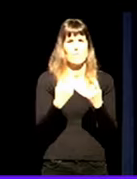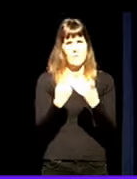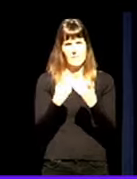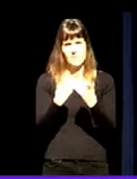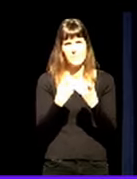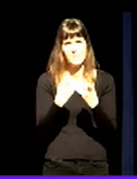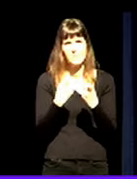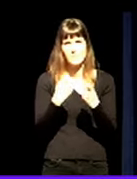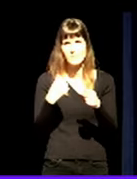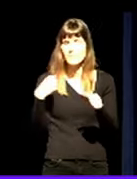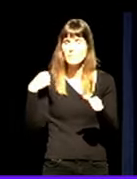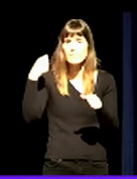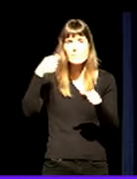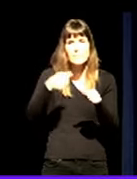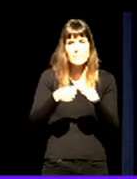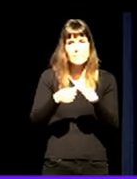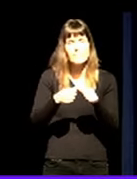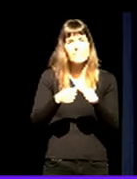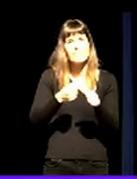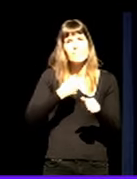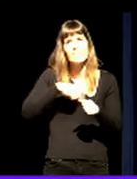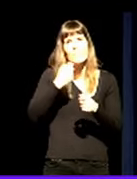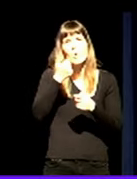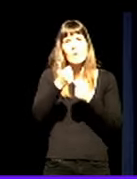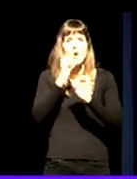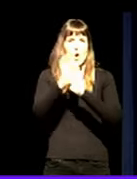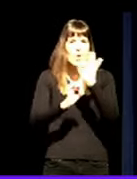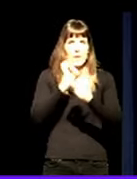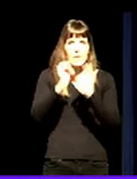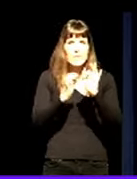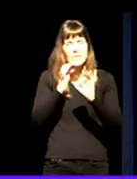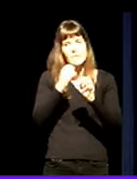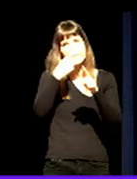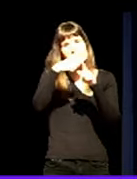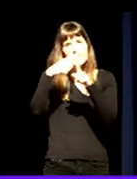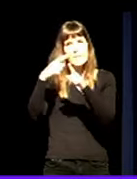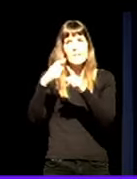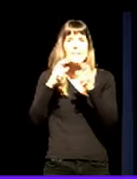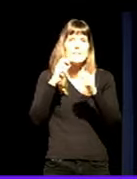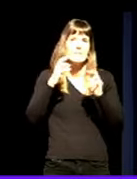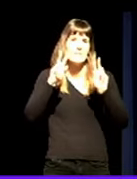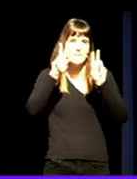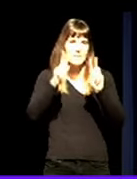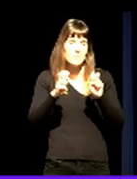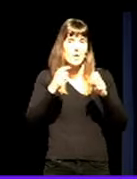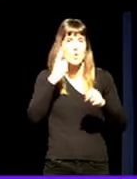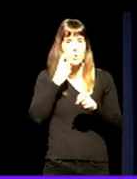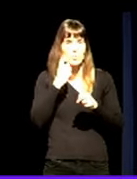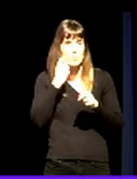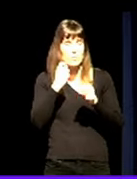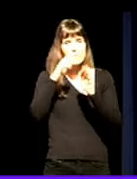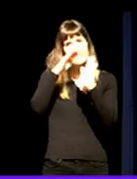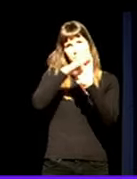Izan ditu ungalera, hori artikulatuta, antolatuta, garatzeko bitartekoak, egitxurak, urratzeko,